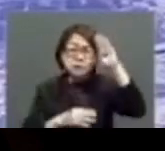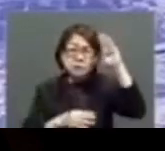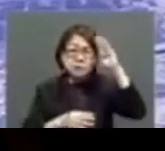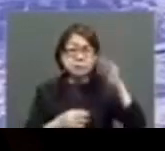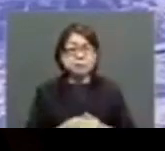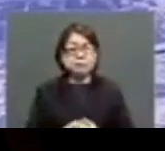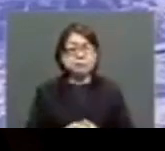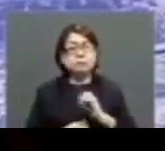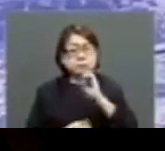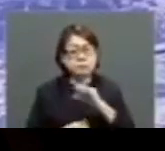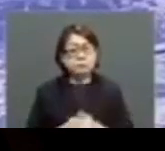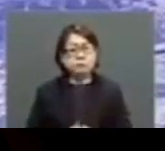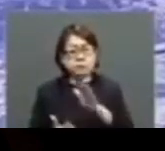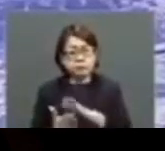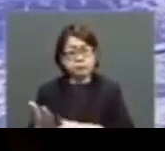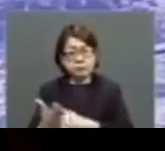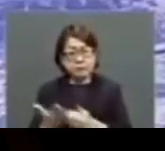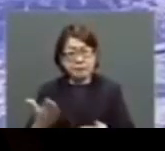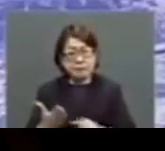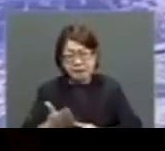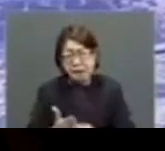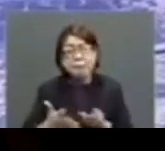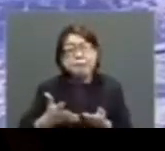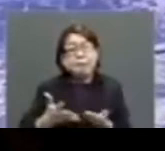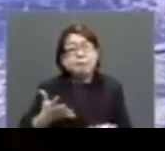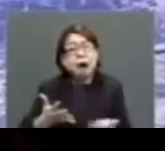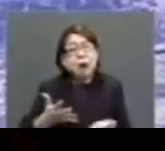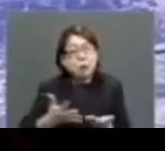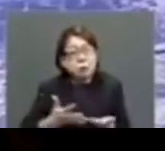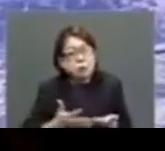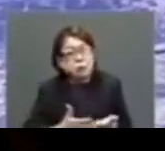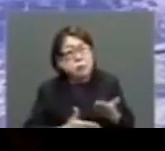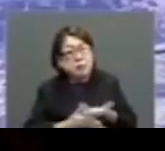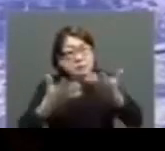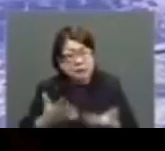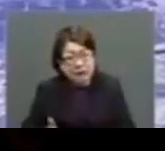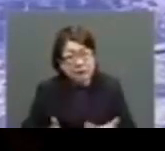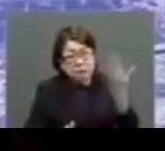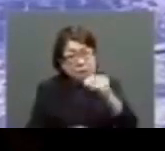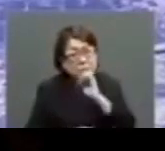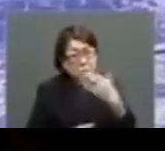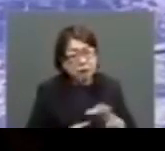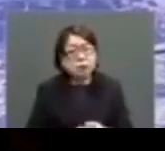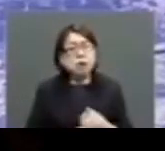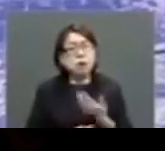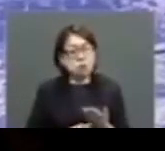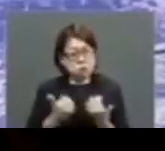ก็พูดถึงมาตรการจากเบาไปหาหนักตั้งแต่ต้นแล้ววันนี้ขอให้ท่านผู้ชมได้ติดตามนะ